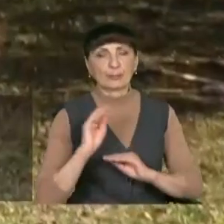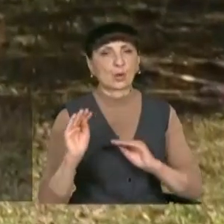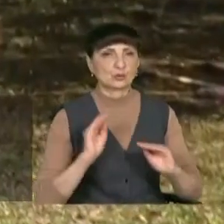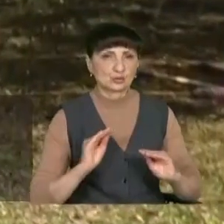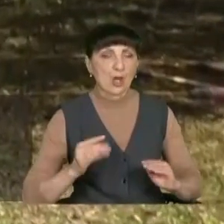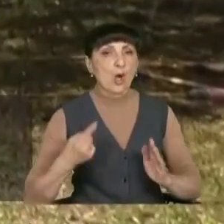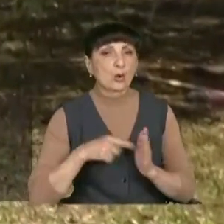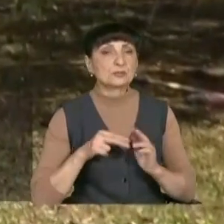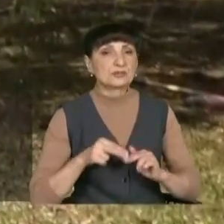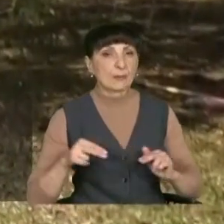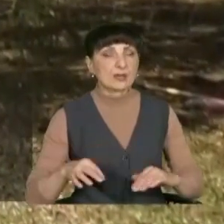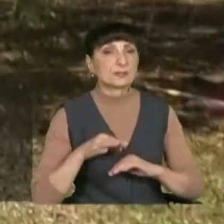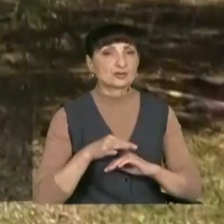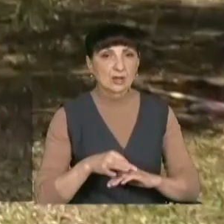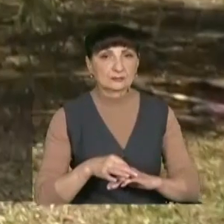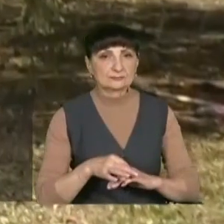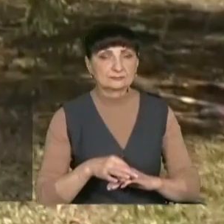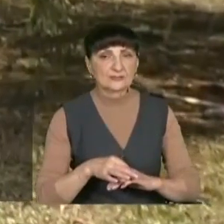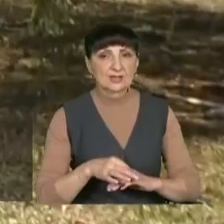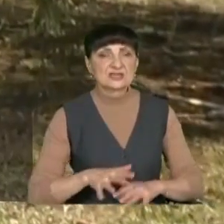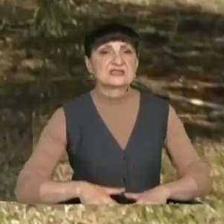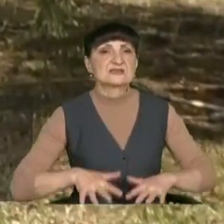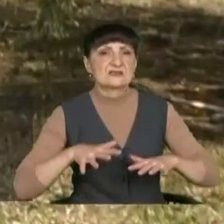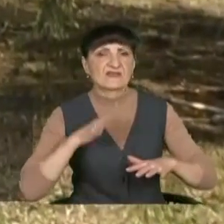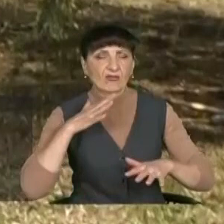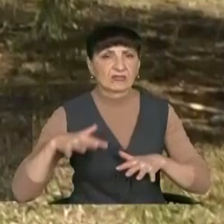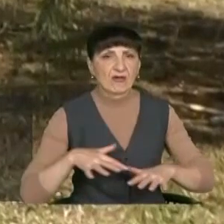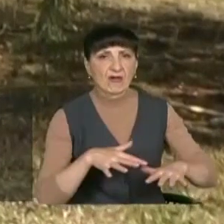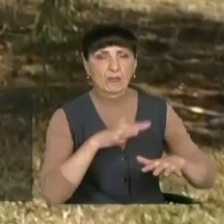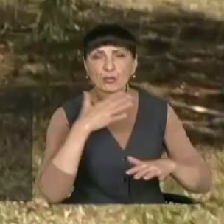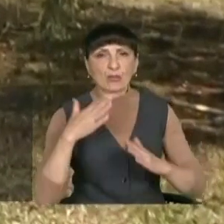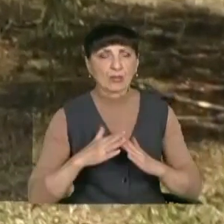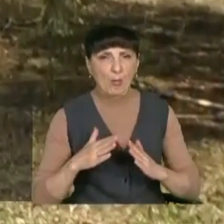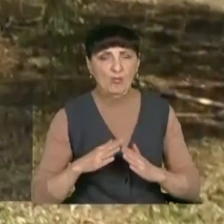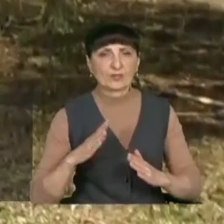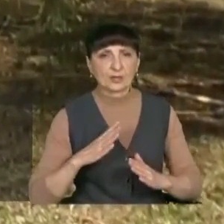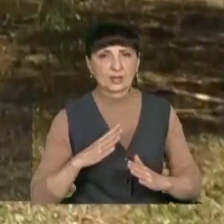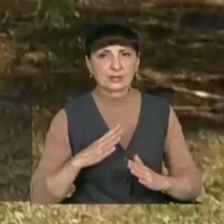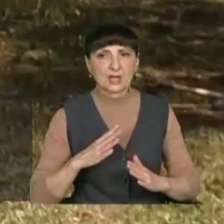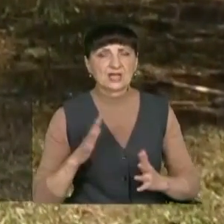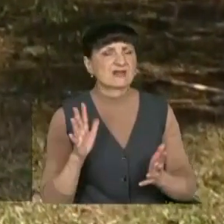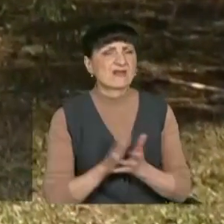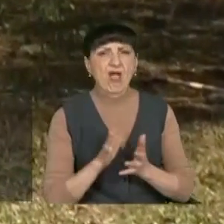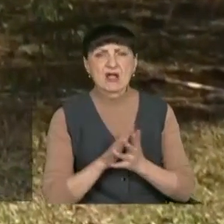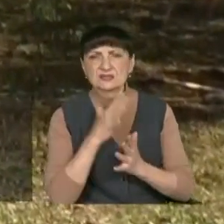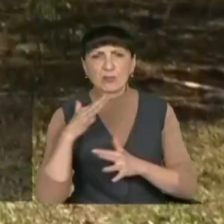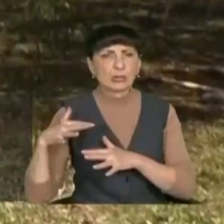городе Петропавловске прошла стихия, которая подтопила очень много домов, принесла очень